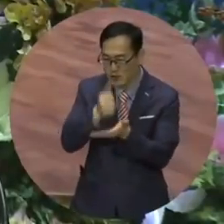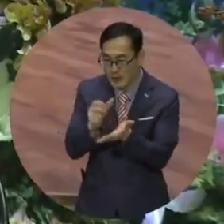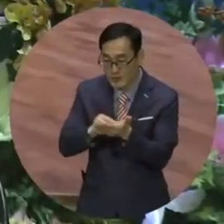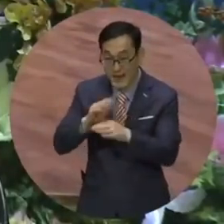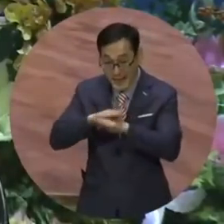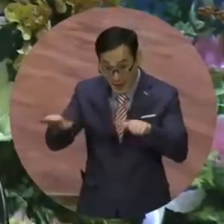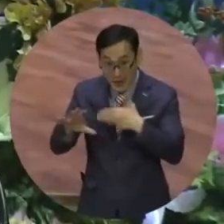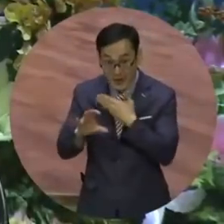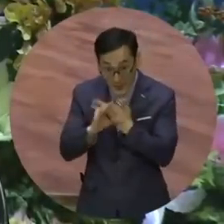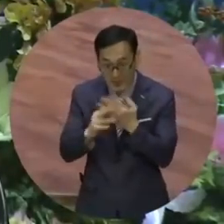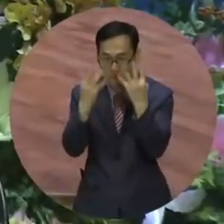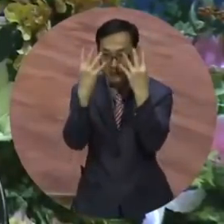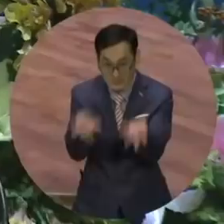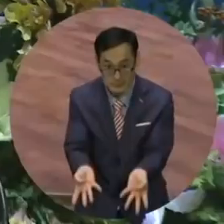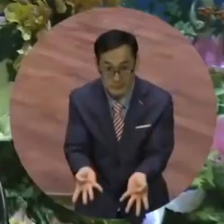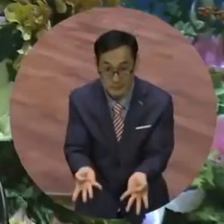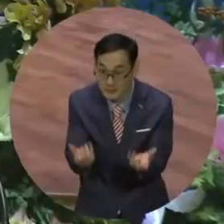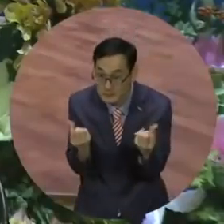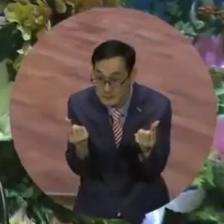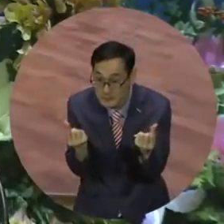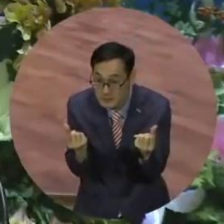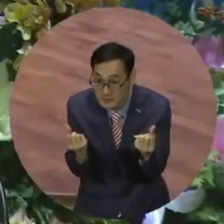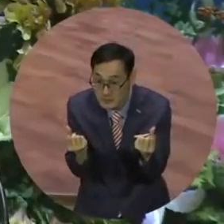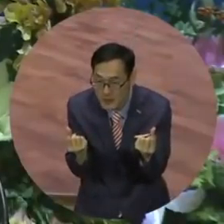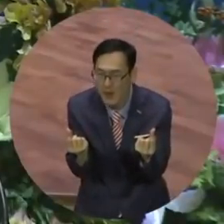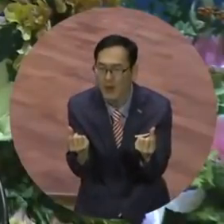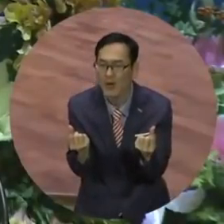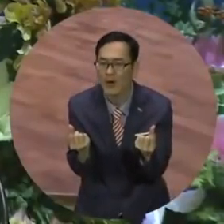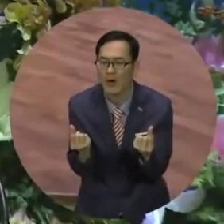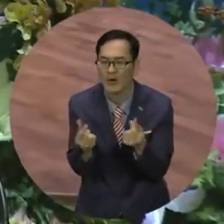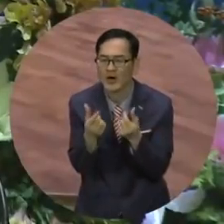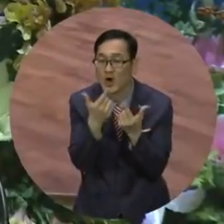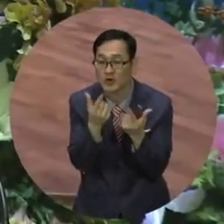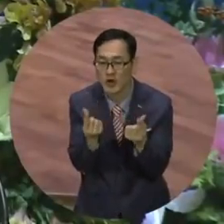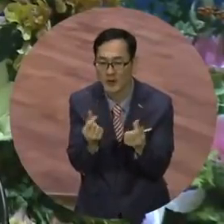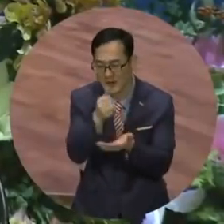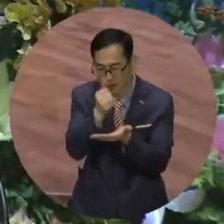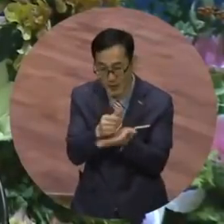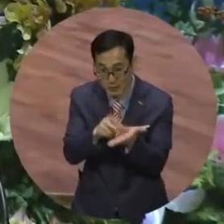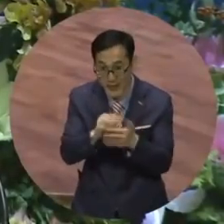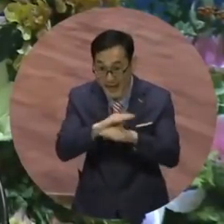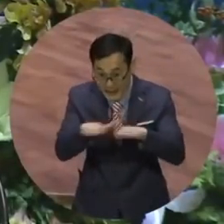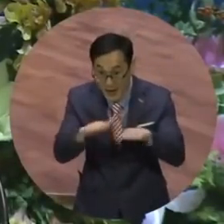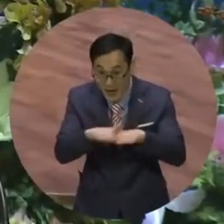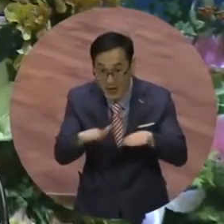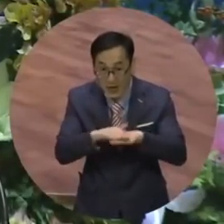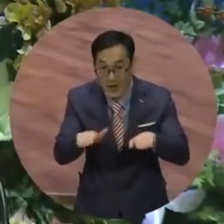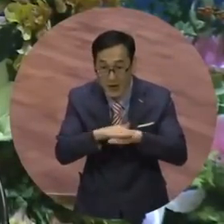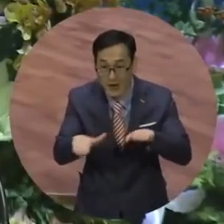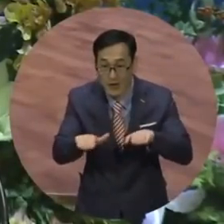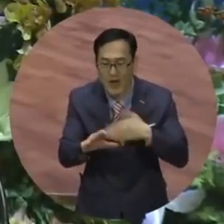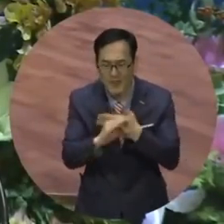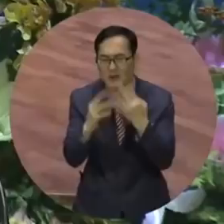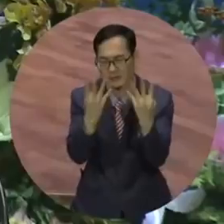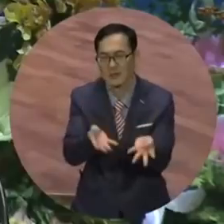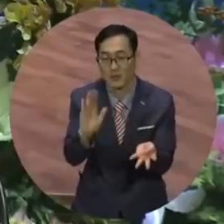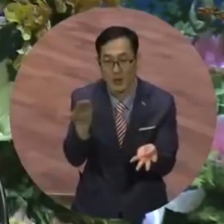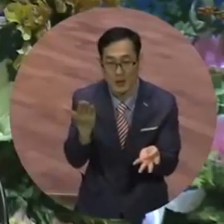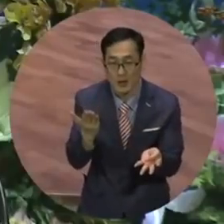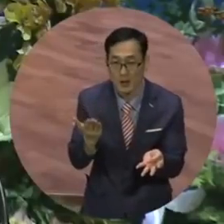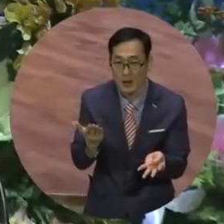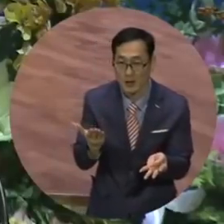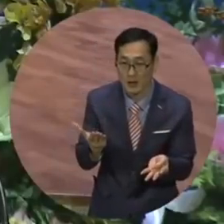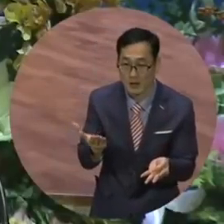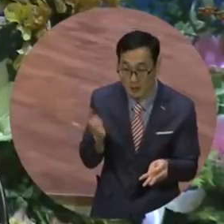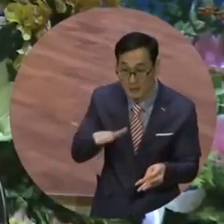죄가 해결되어야 돼. 그러니까 죄가 해결되어야 되는데 이 죄가 해결되는 방법이